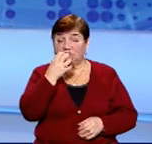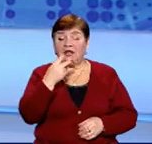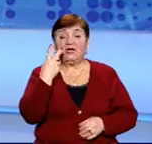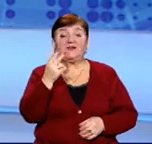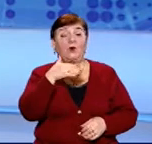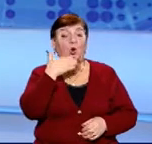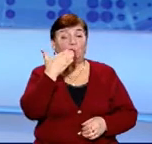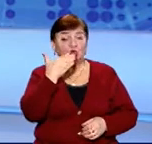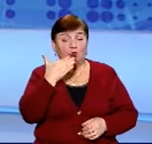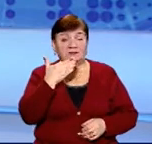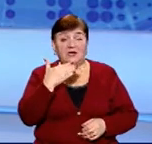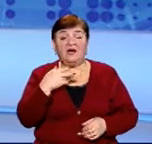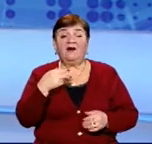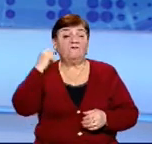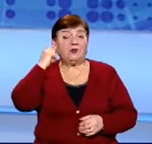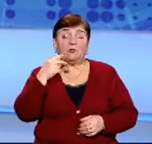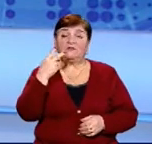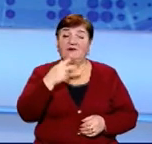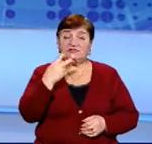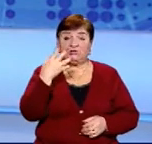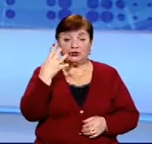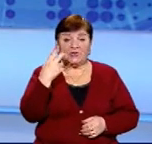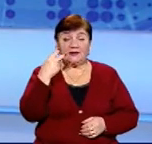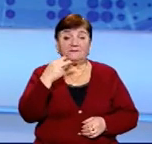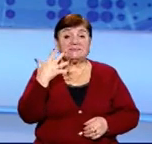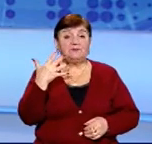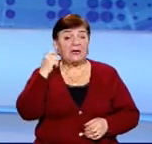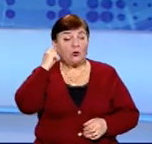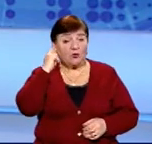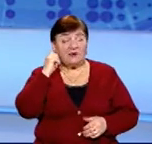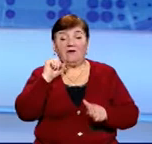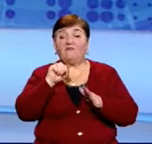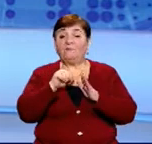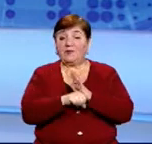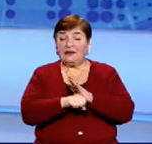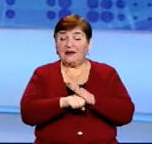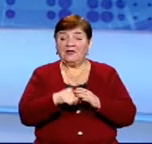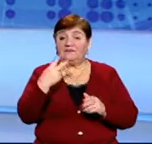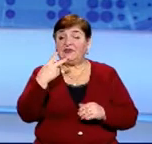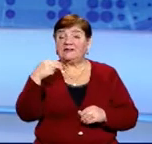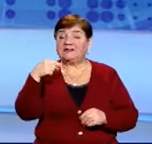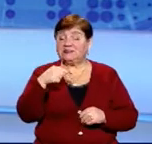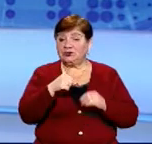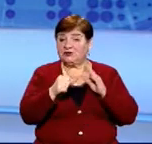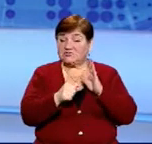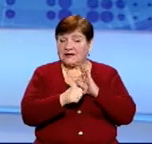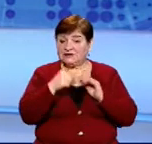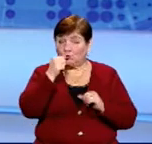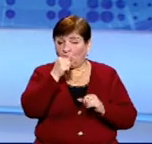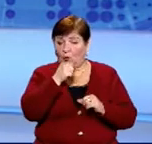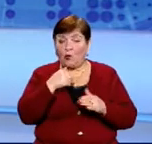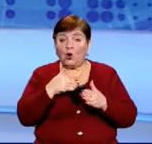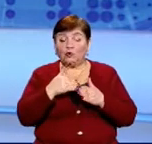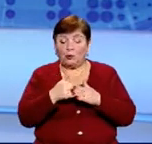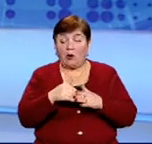двоє ужгородців віком 24 та 25 років. Вони вбили іноземців у квітні 2016 року. До вироку